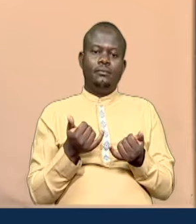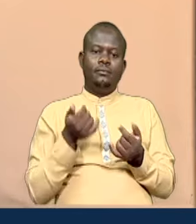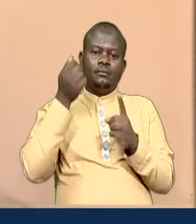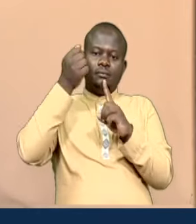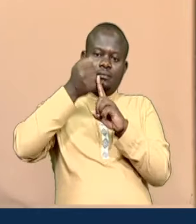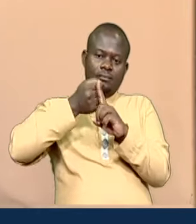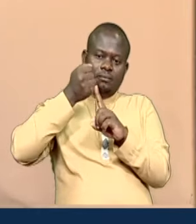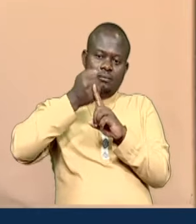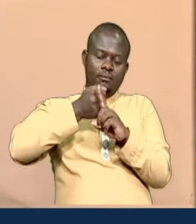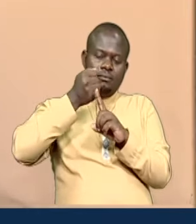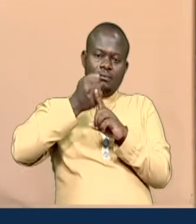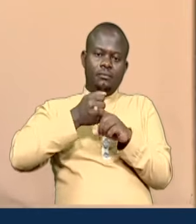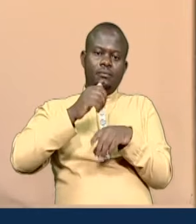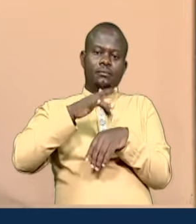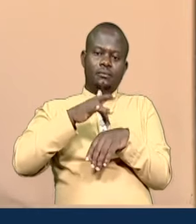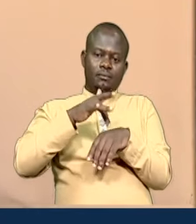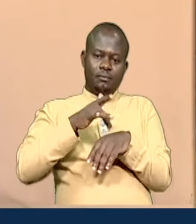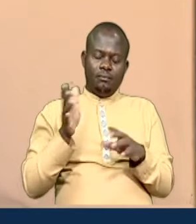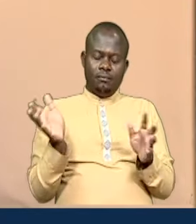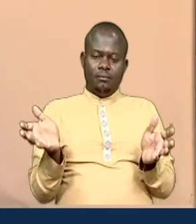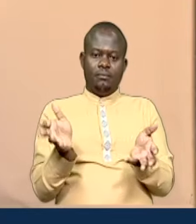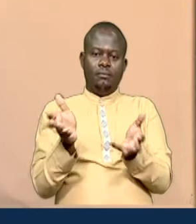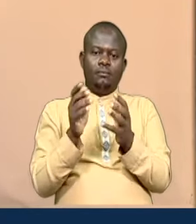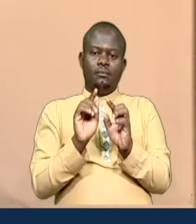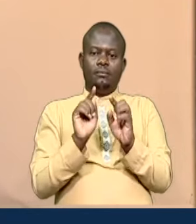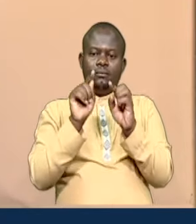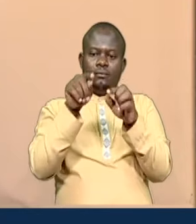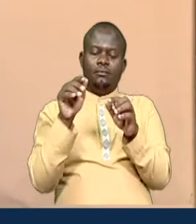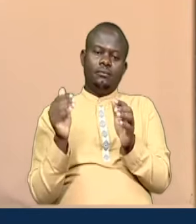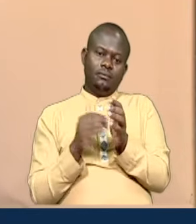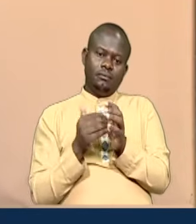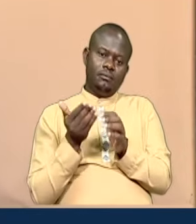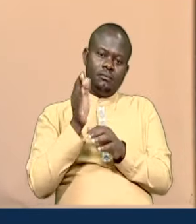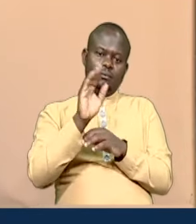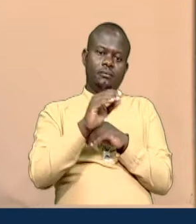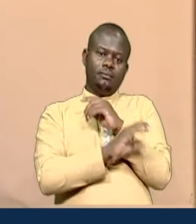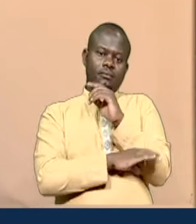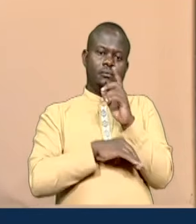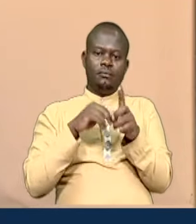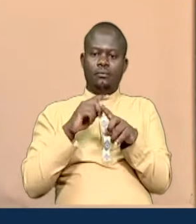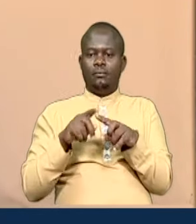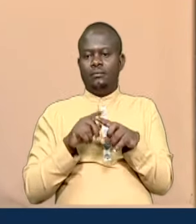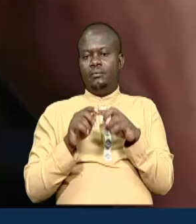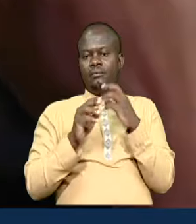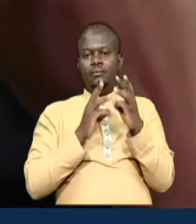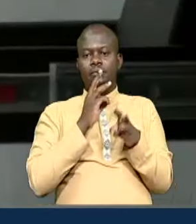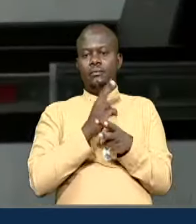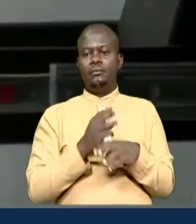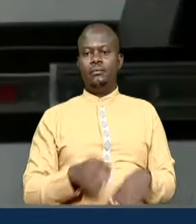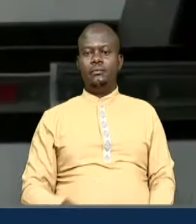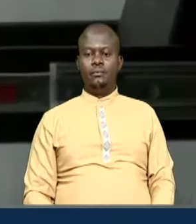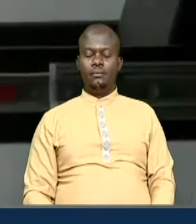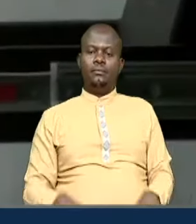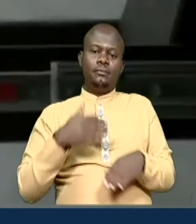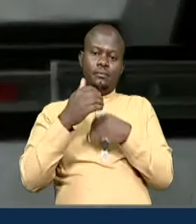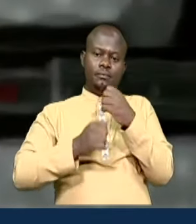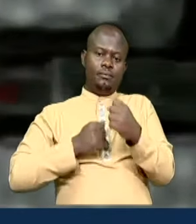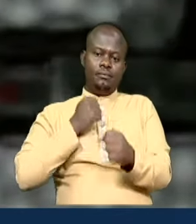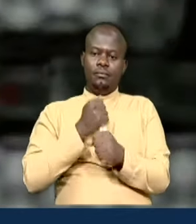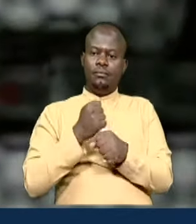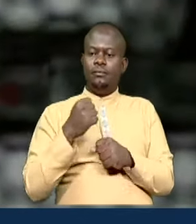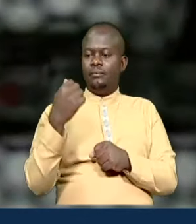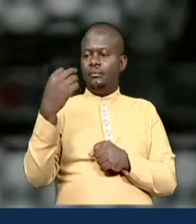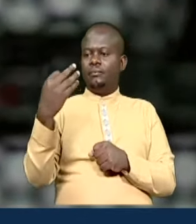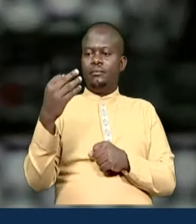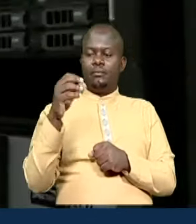ubuvugizi sensibilisation ni ukugenda igaruka ku bihugu bitandukanye byo ku isi. Nyuma y'imyaka ikabakaba